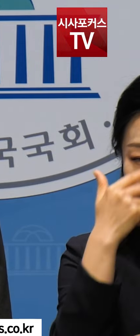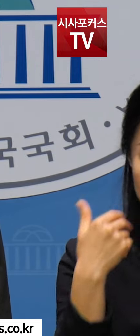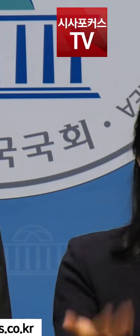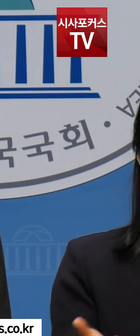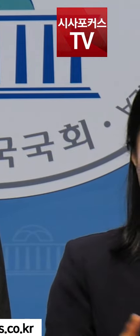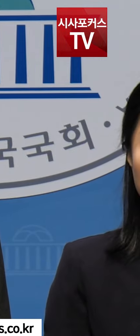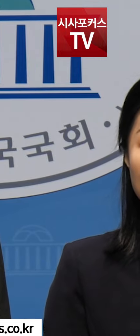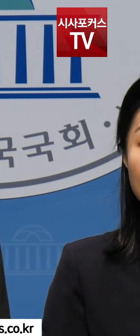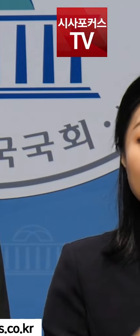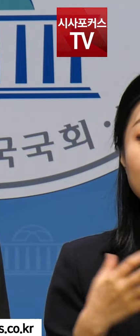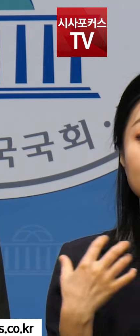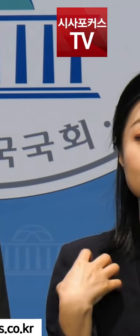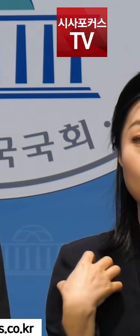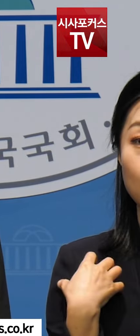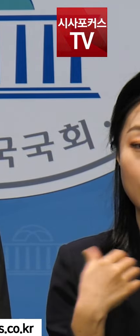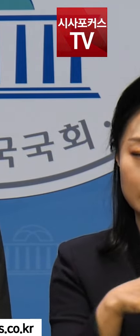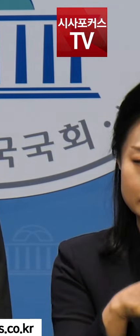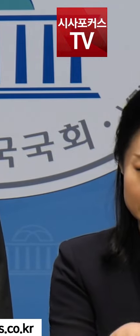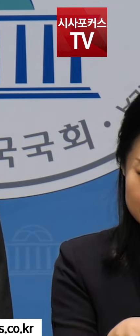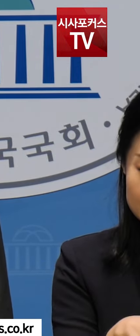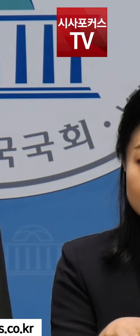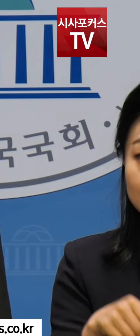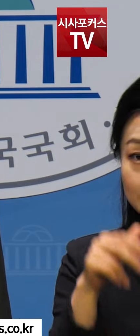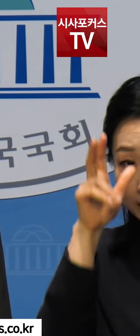국민보다는 정권의 편에 서고 있습니다.